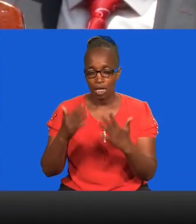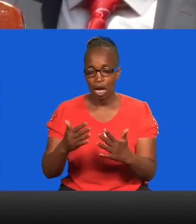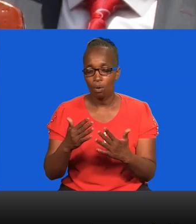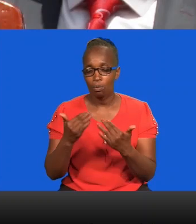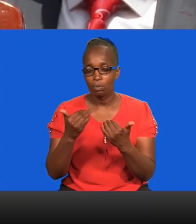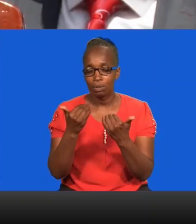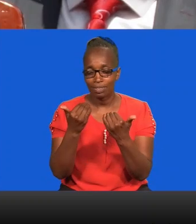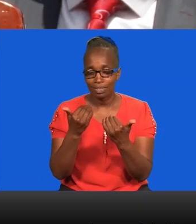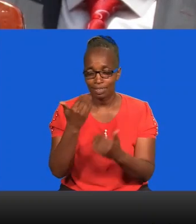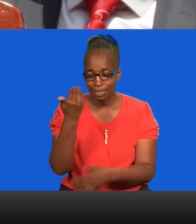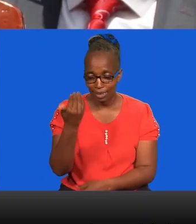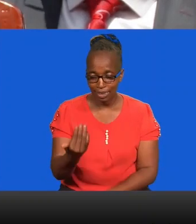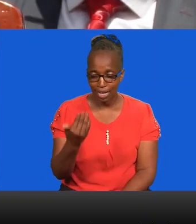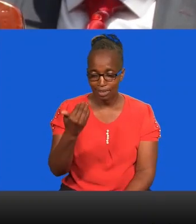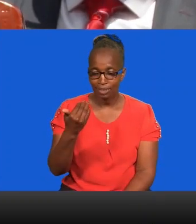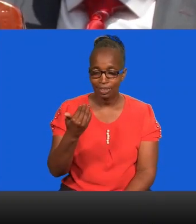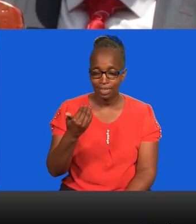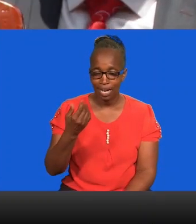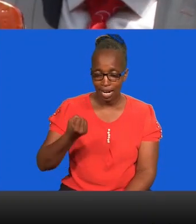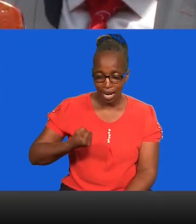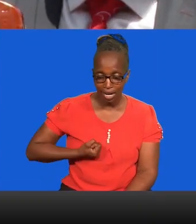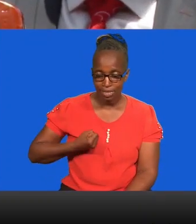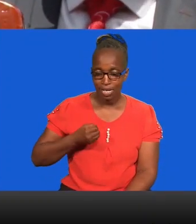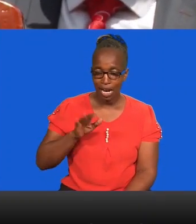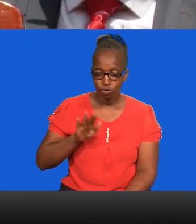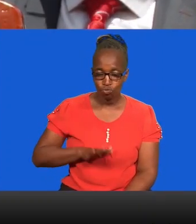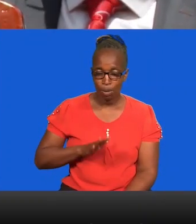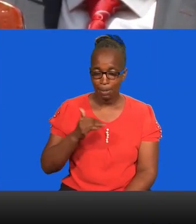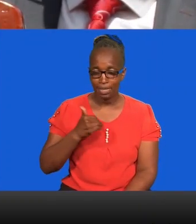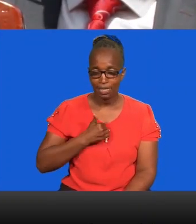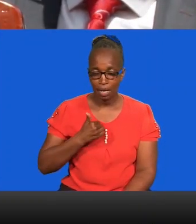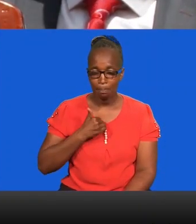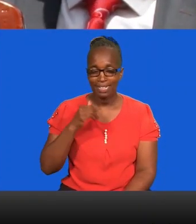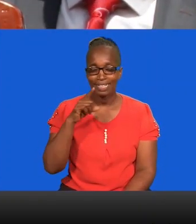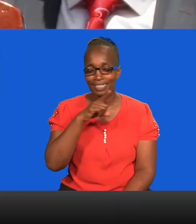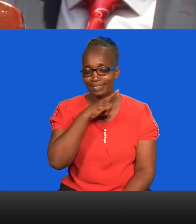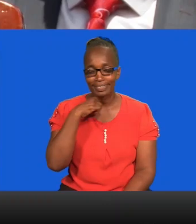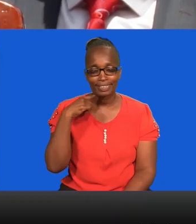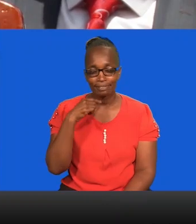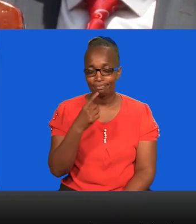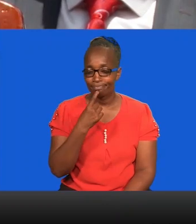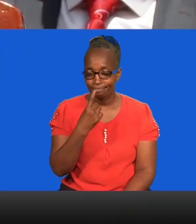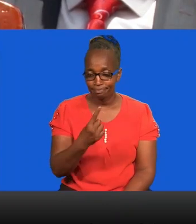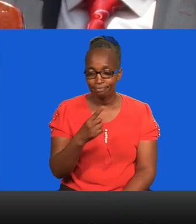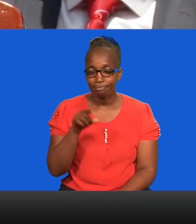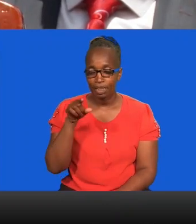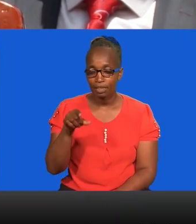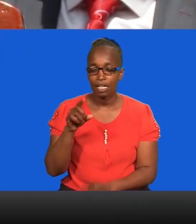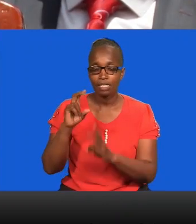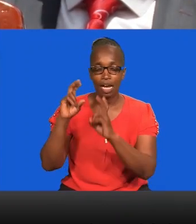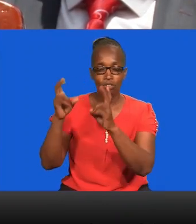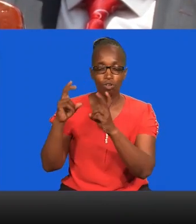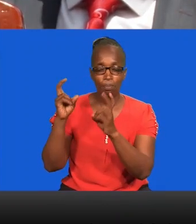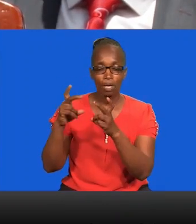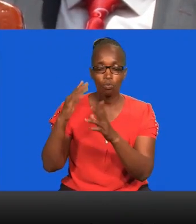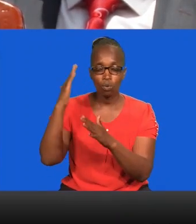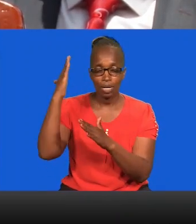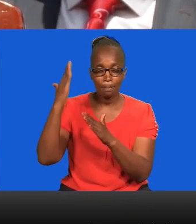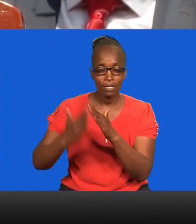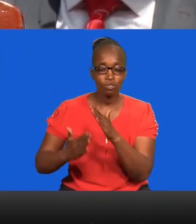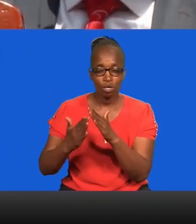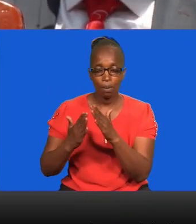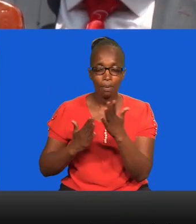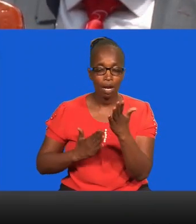wasichana wachanga wamekuwa wakitolewa uhai, akitoa hakikisho kuwa swala hilo litakomeshwa kabisa